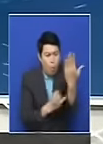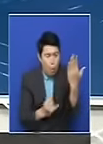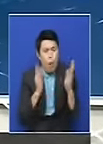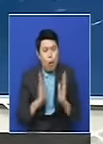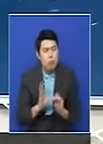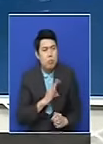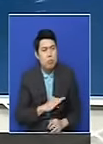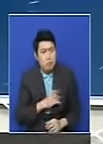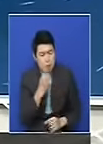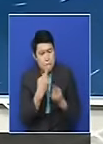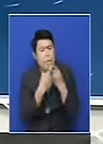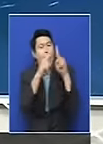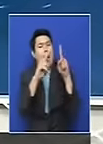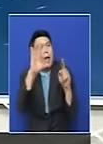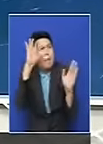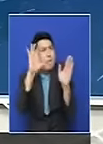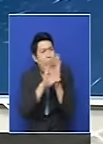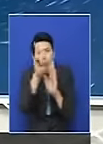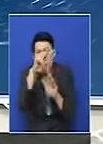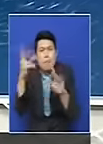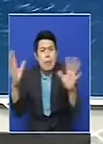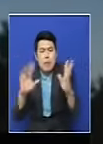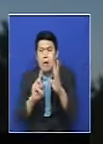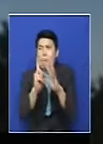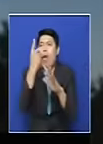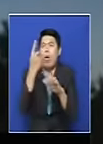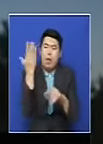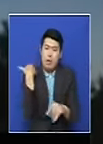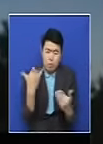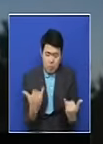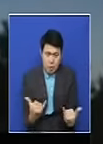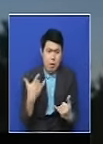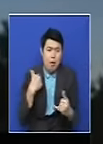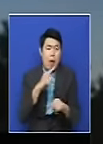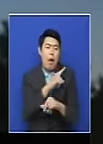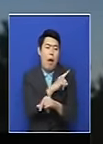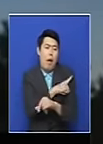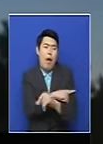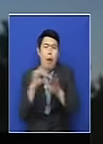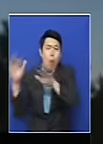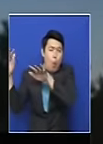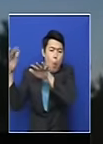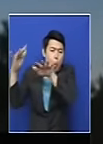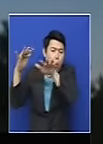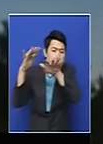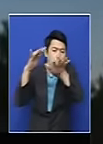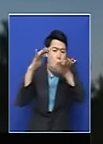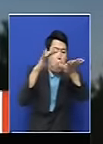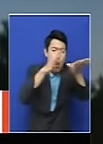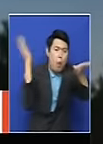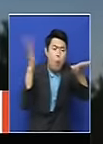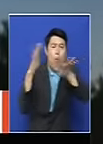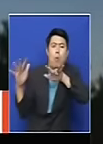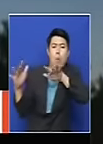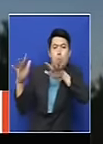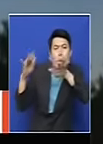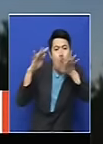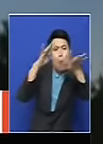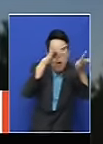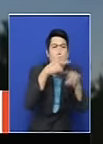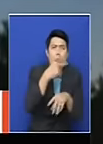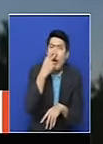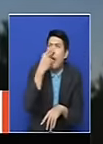นแตกตื่นครับเพราะว่าเป็นภาพที่หาชมได้ยากครับเมื่อวานนี้ได้เกิดปรากฏการณ์เมฆขอบตรงนะครับในหลายๆจังหวัดครับและสาม